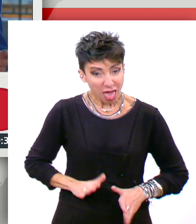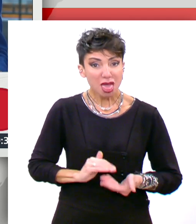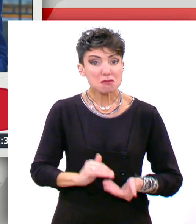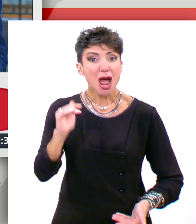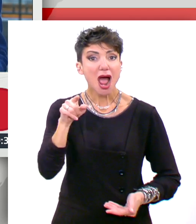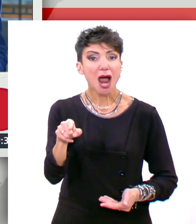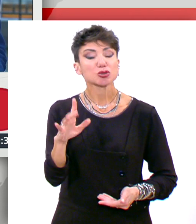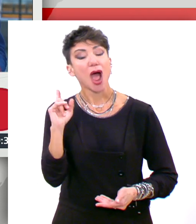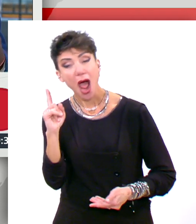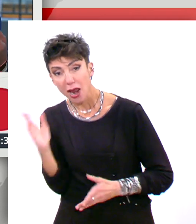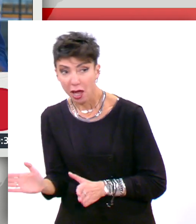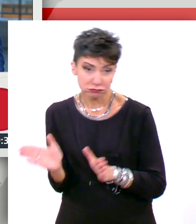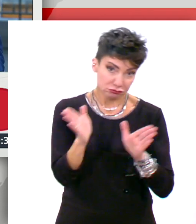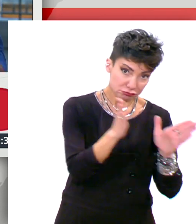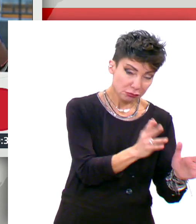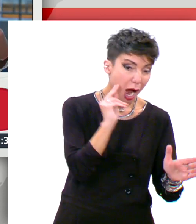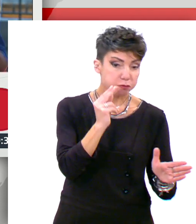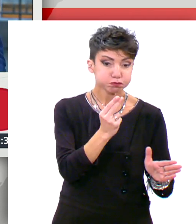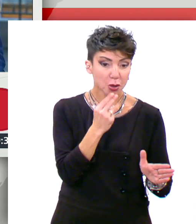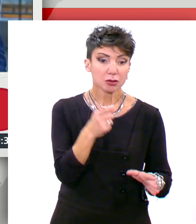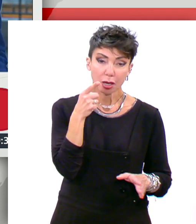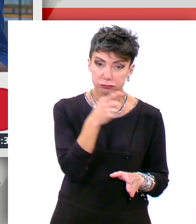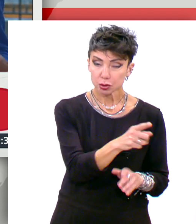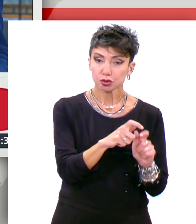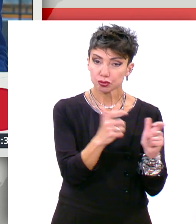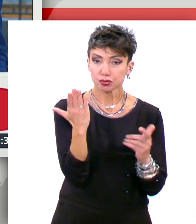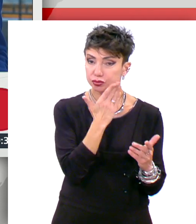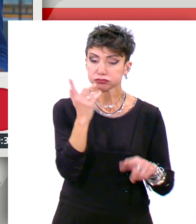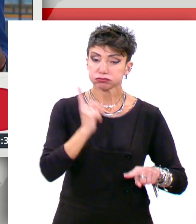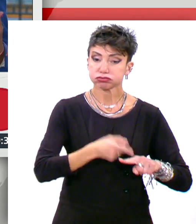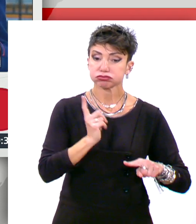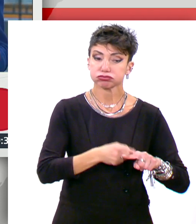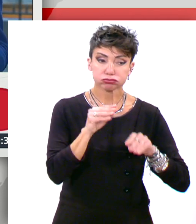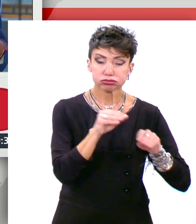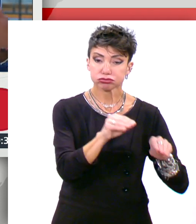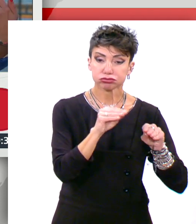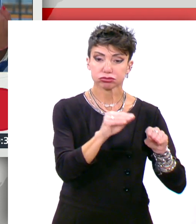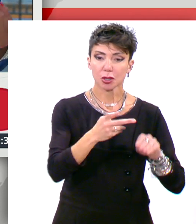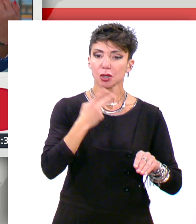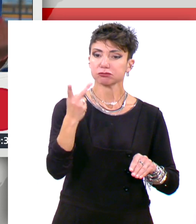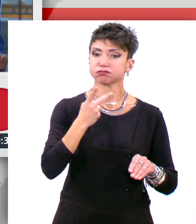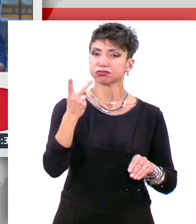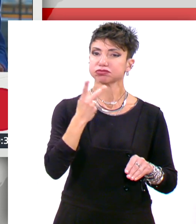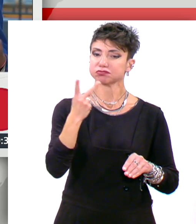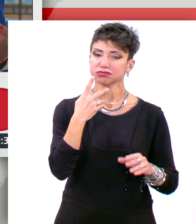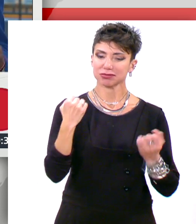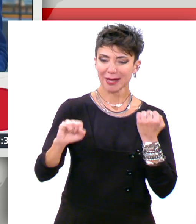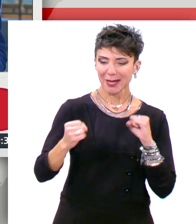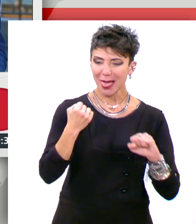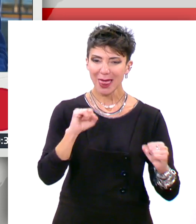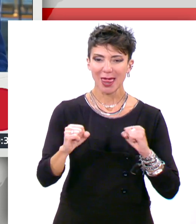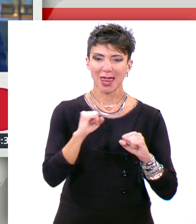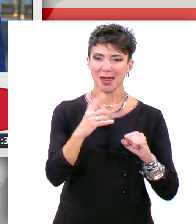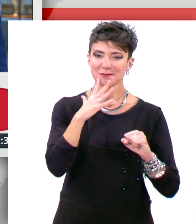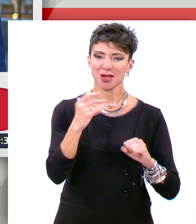εδώ, πηγαίνουν σε ελληνικό σχολείο, απήγγυλαν με περηφάνεια ποίηματα και έκαναν δρόμενα